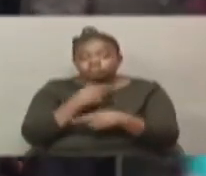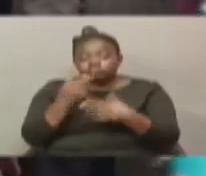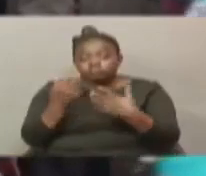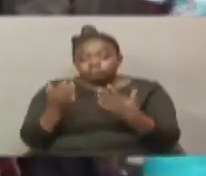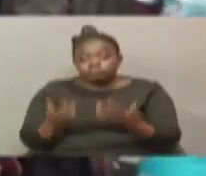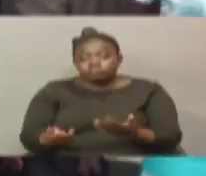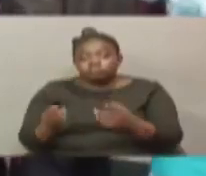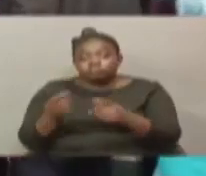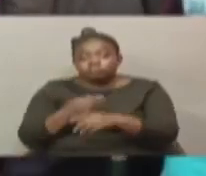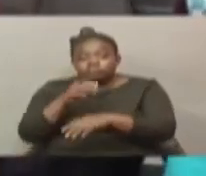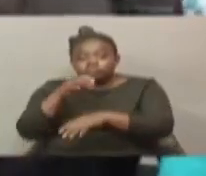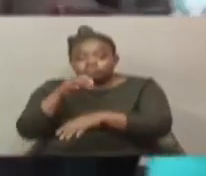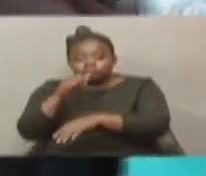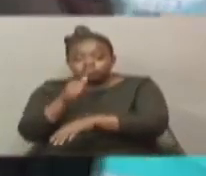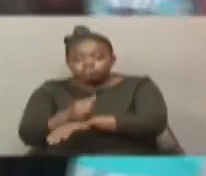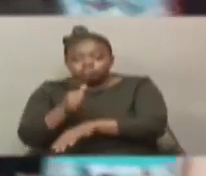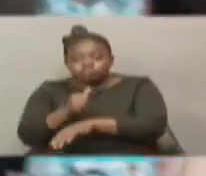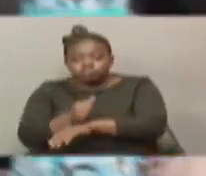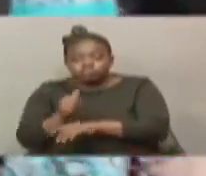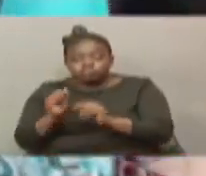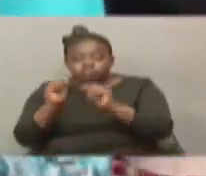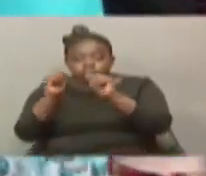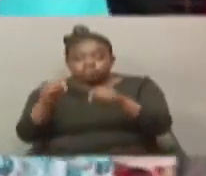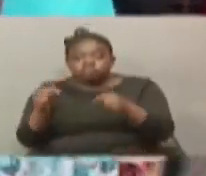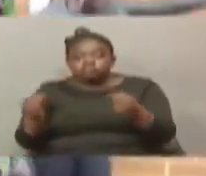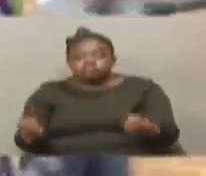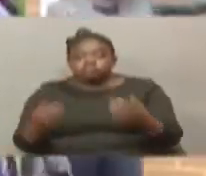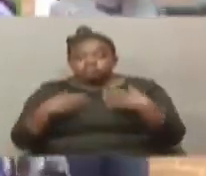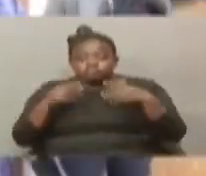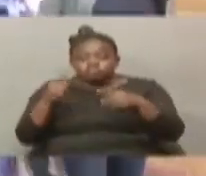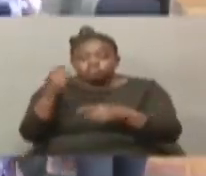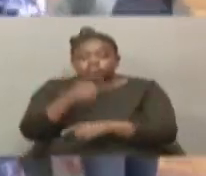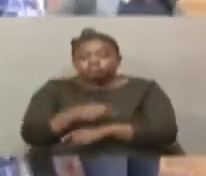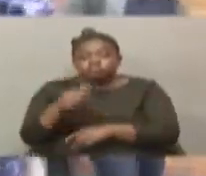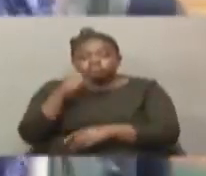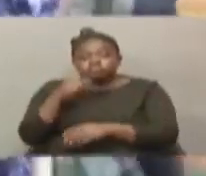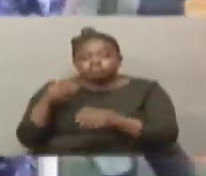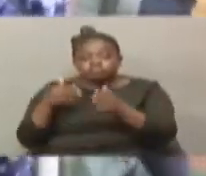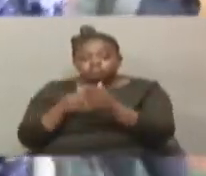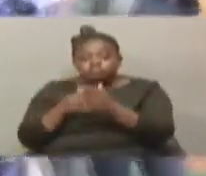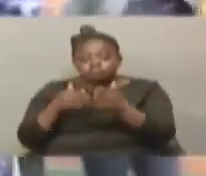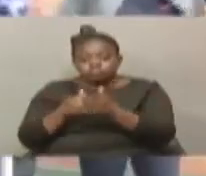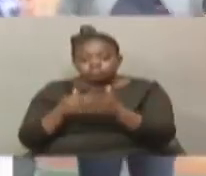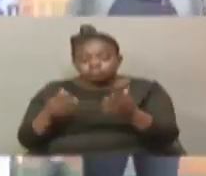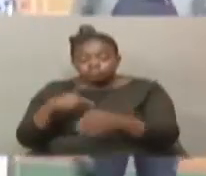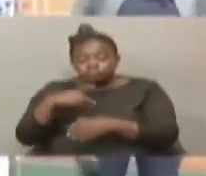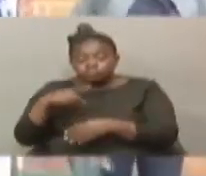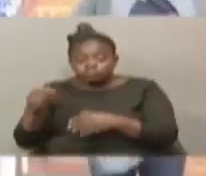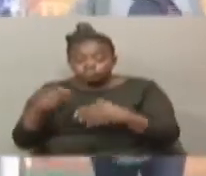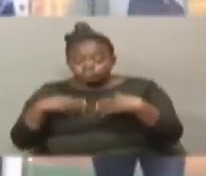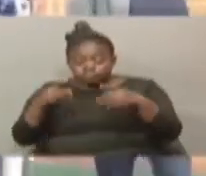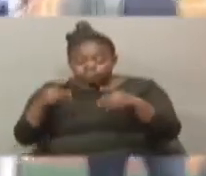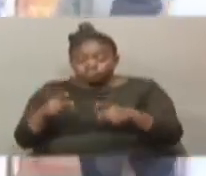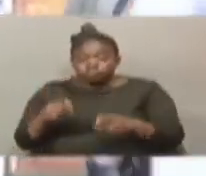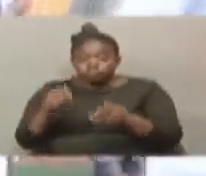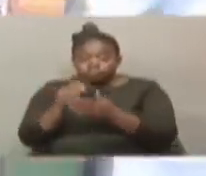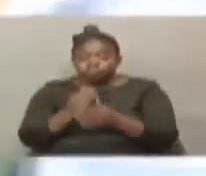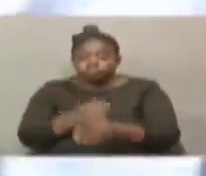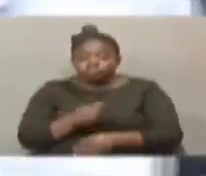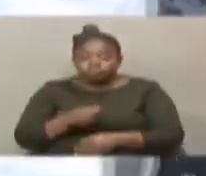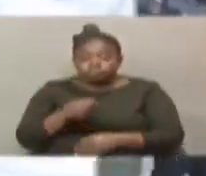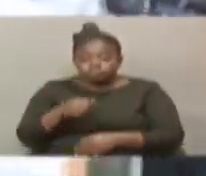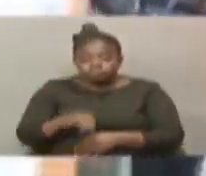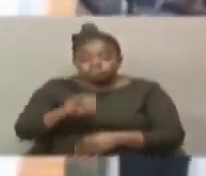Ekoro okuva Etororo ne Bukedde okulumba eggwanika emulaga olunaku olw'eggulo balemese okutwala omulambo gwe kubanga nnyina